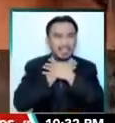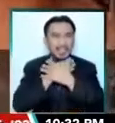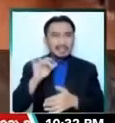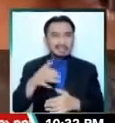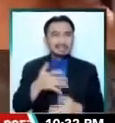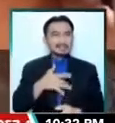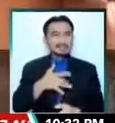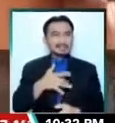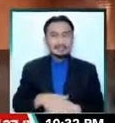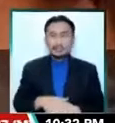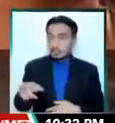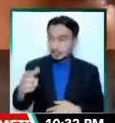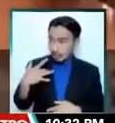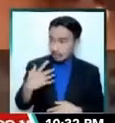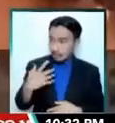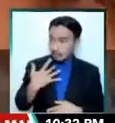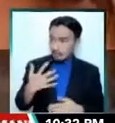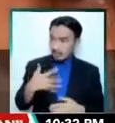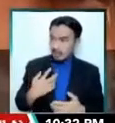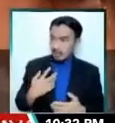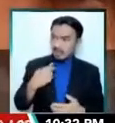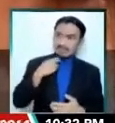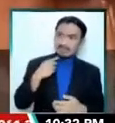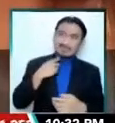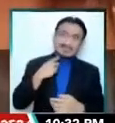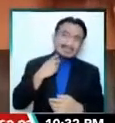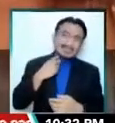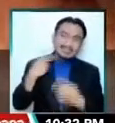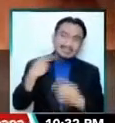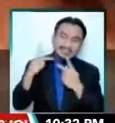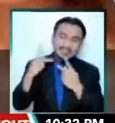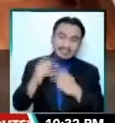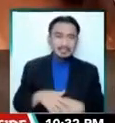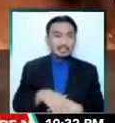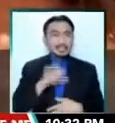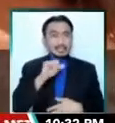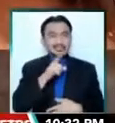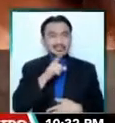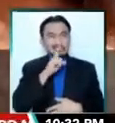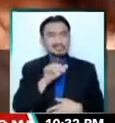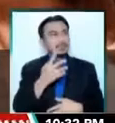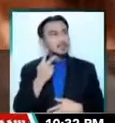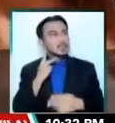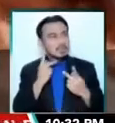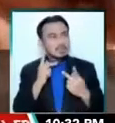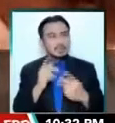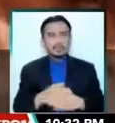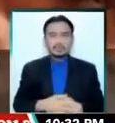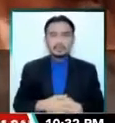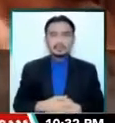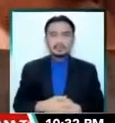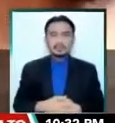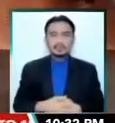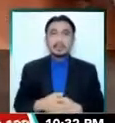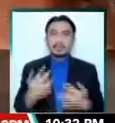Matalas yung lalamunan, yung parang... Yes, ganyan po. Hindi mo na ganyan. Ganyan ba siya? Hanggang dito lang po. Hanggang